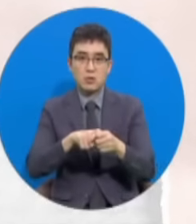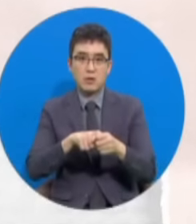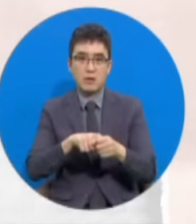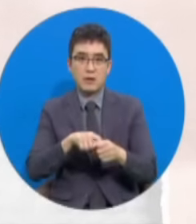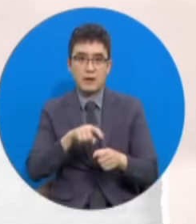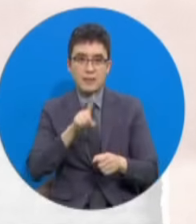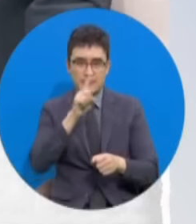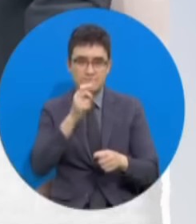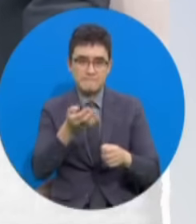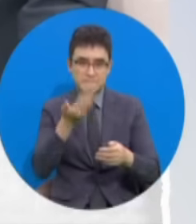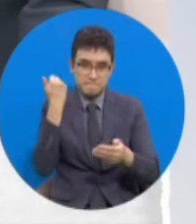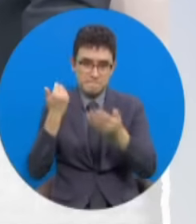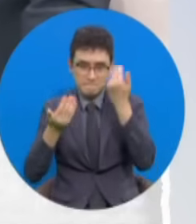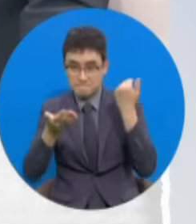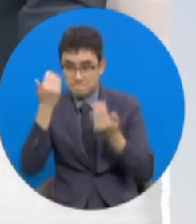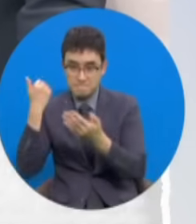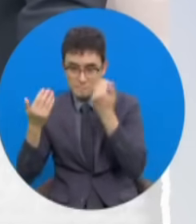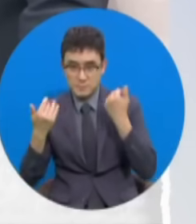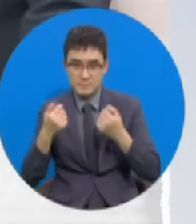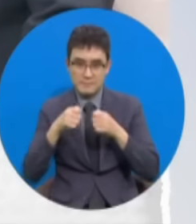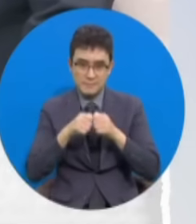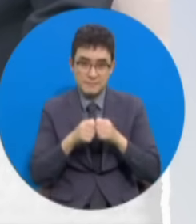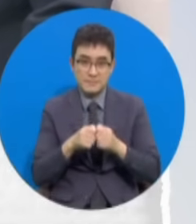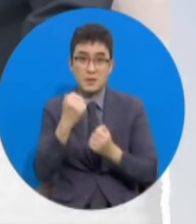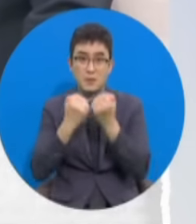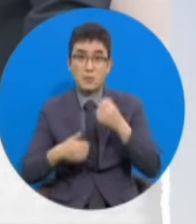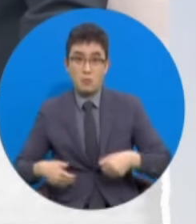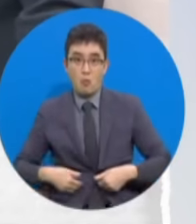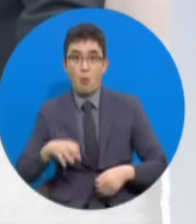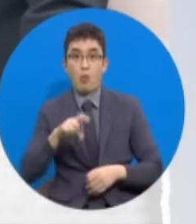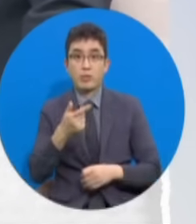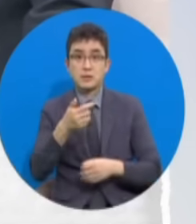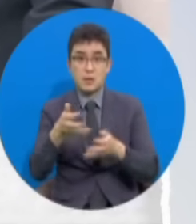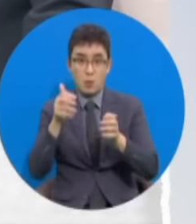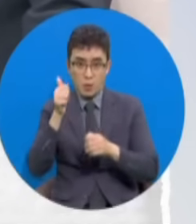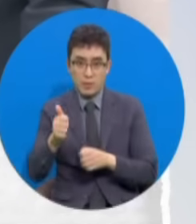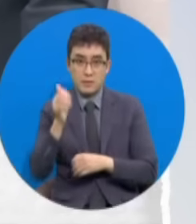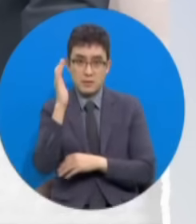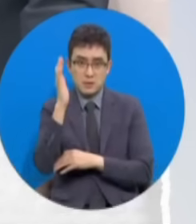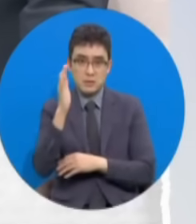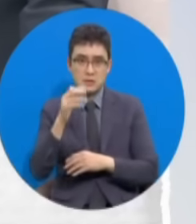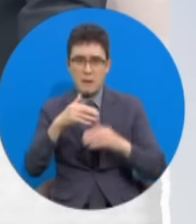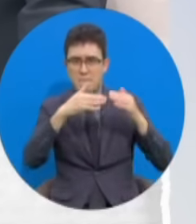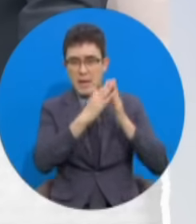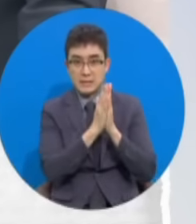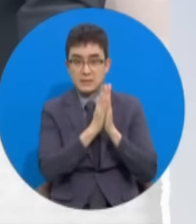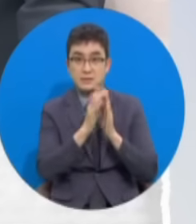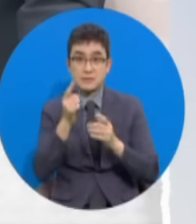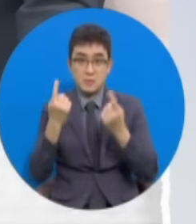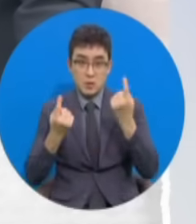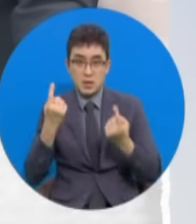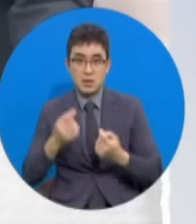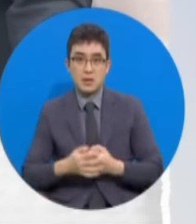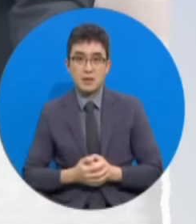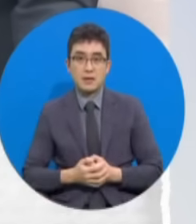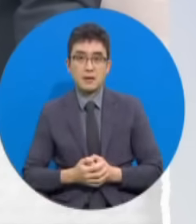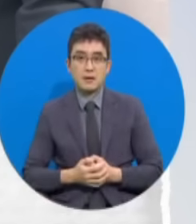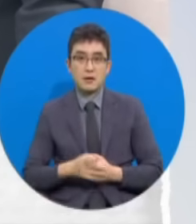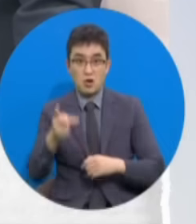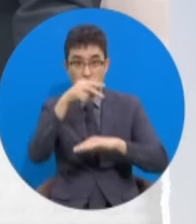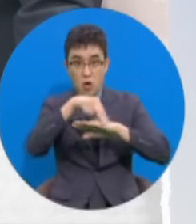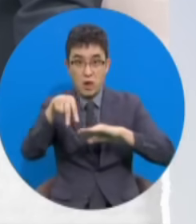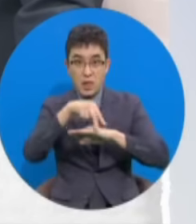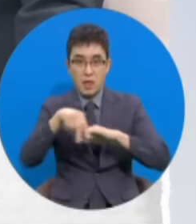원희룡 장관도 그런 책임을 더 잘할 필요가 있습니다. 뭐 최종적으로 백지화한다 하더라도 지금 보니까 이제 이러한 설계는 크게